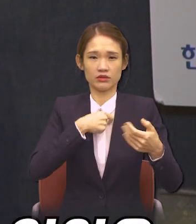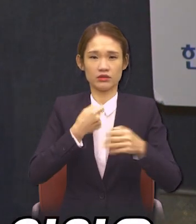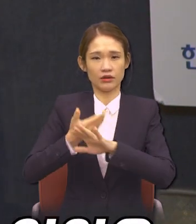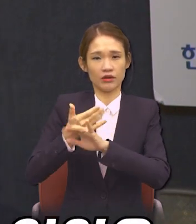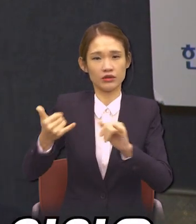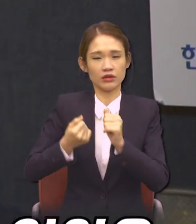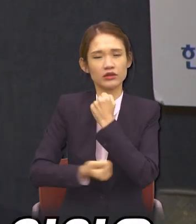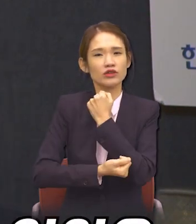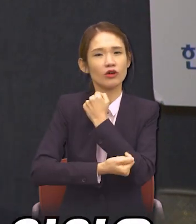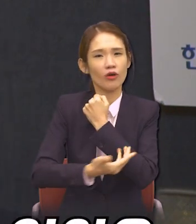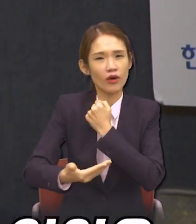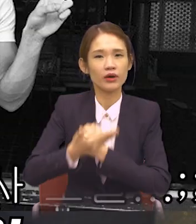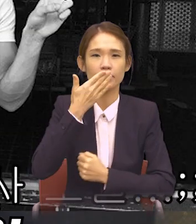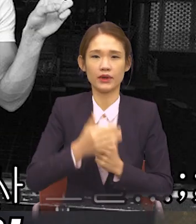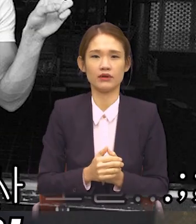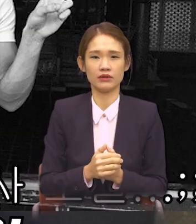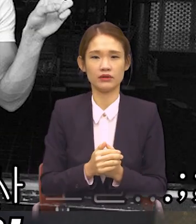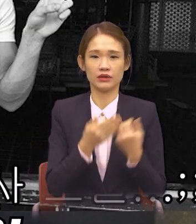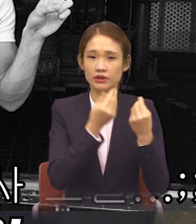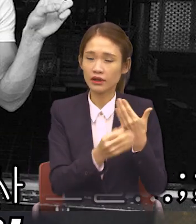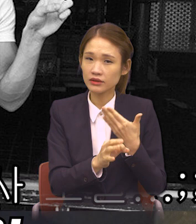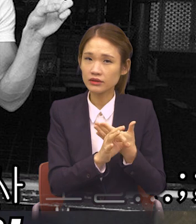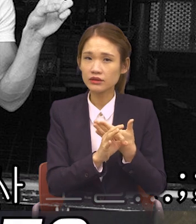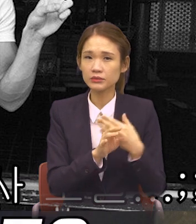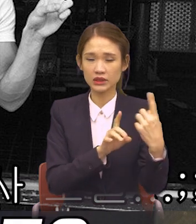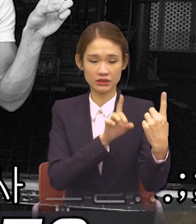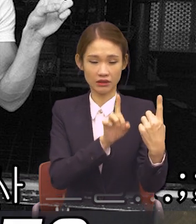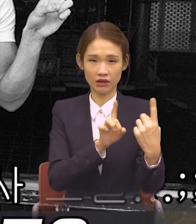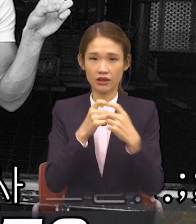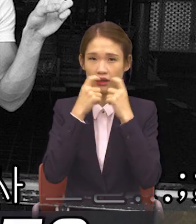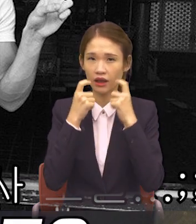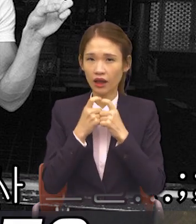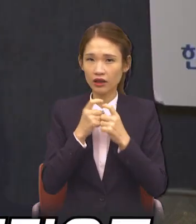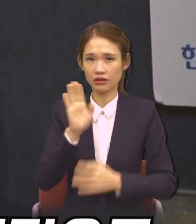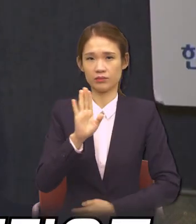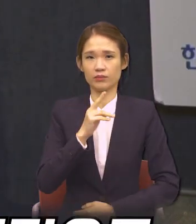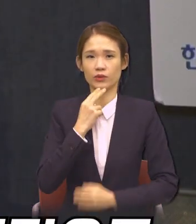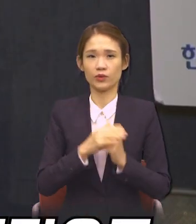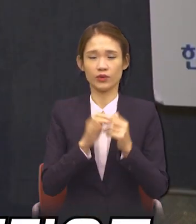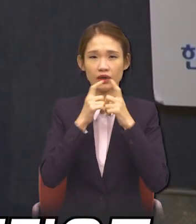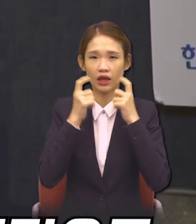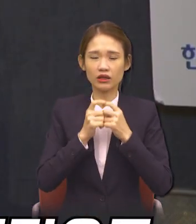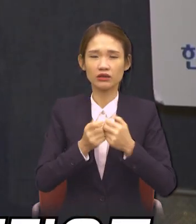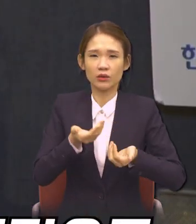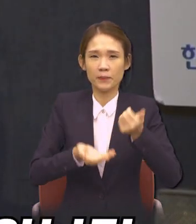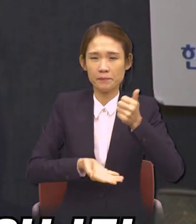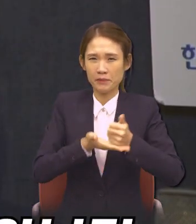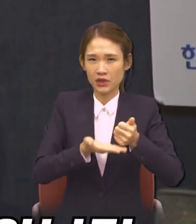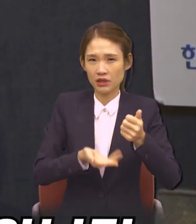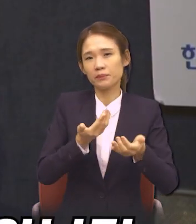다른 사람에게도 영향을 줄 수 있어요. 왜냐하면 이거는 1대1 개인적으로 그냥 놀린 게 아니거든요. 개인적으로 비난하거나